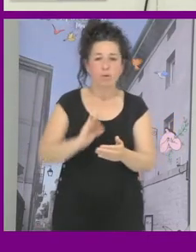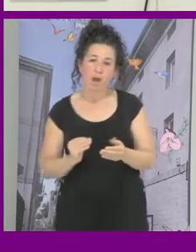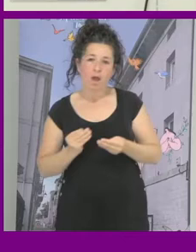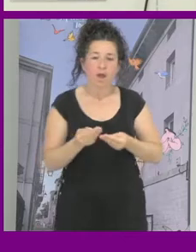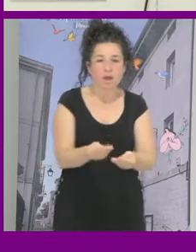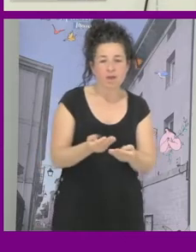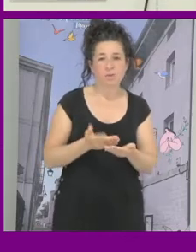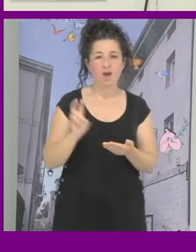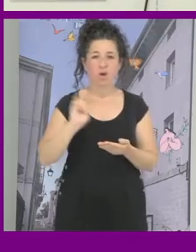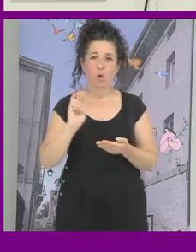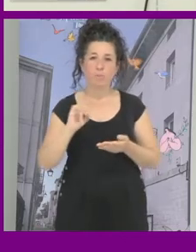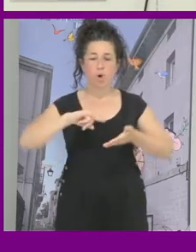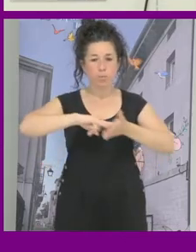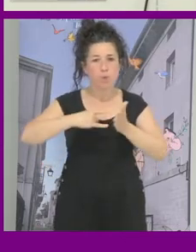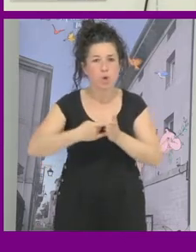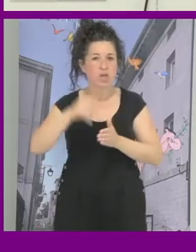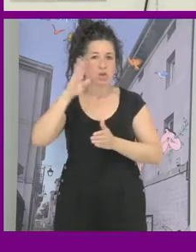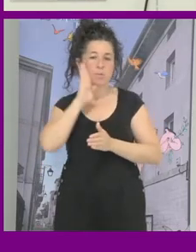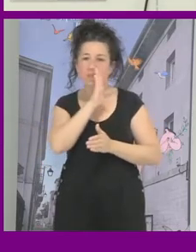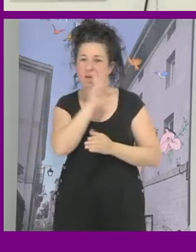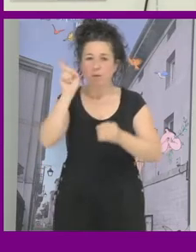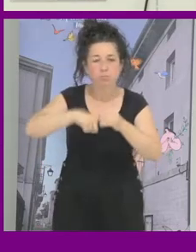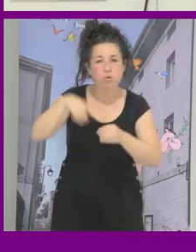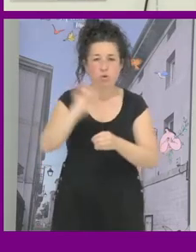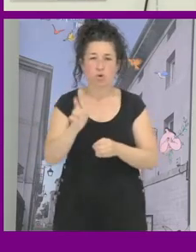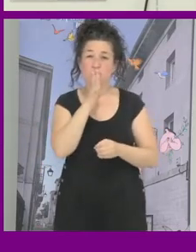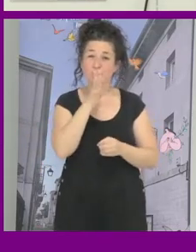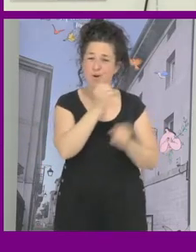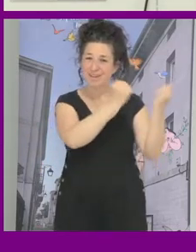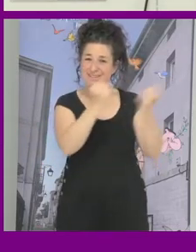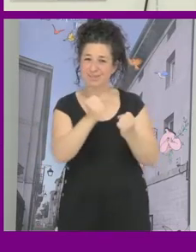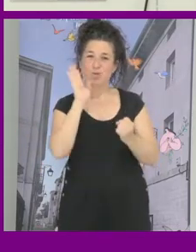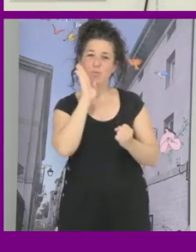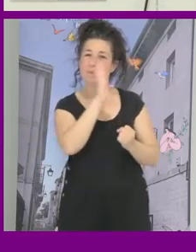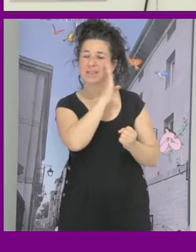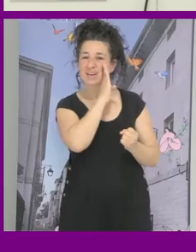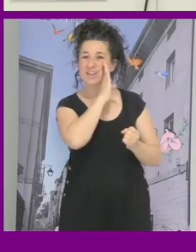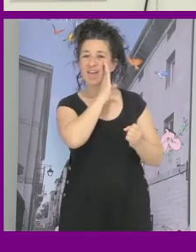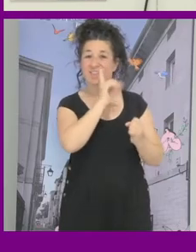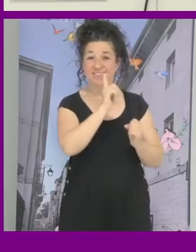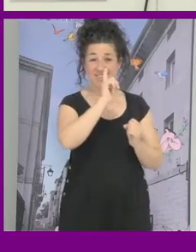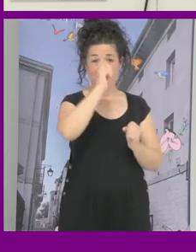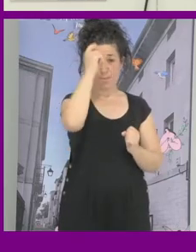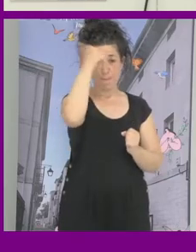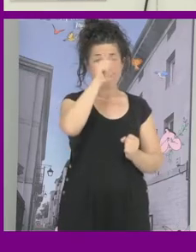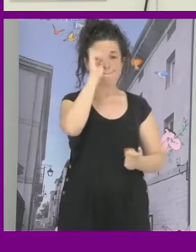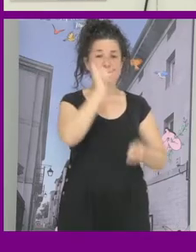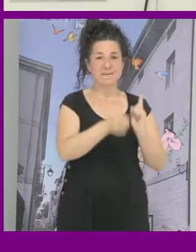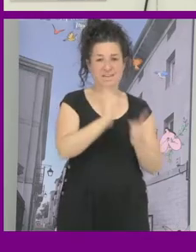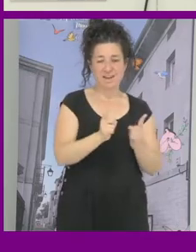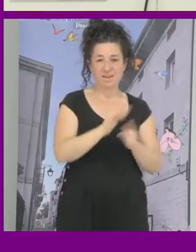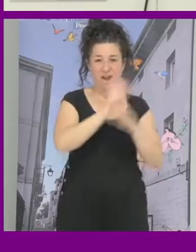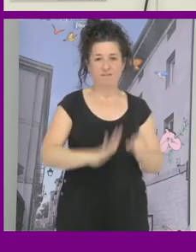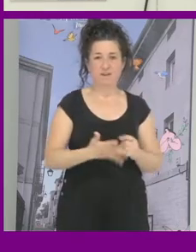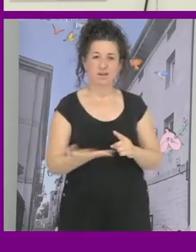ba, amatasun proiektu batean implikatzeagatik, baizik eta amatasunaren instituzio patriarkala da. Gu zapaldu edo